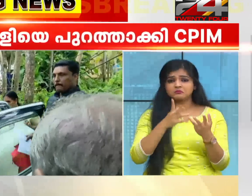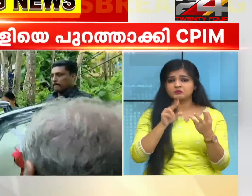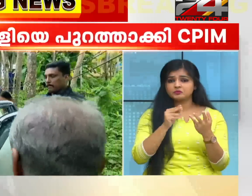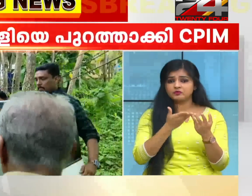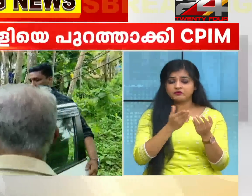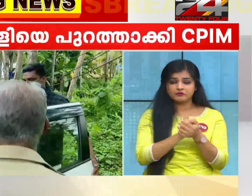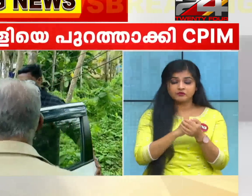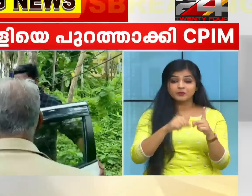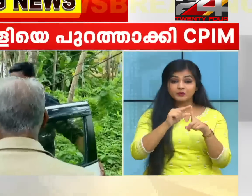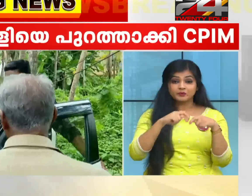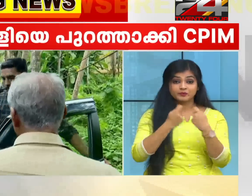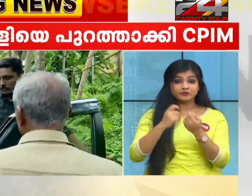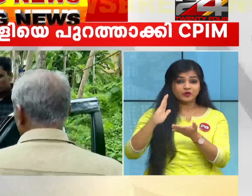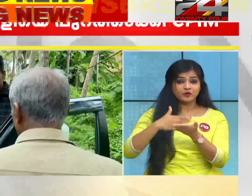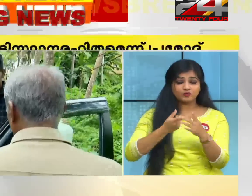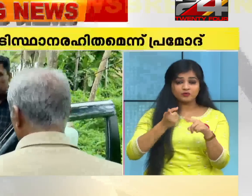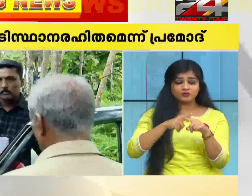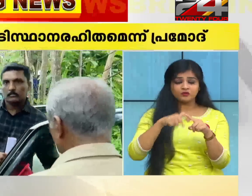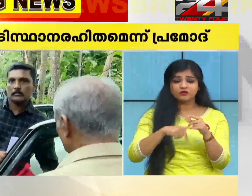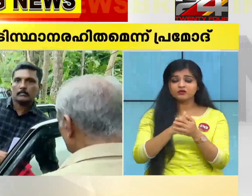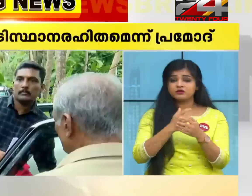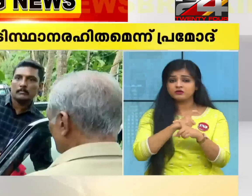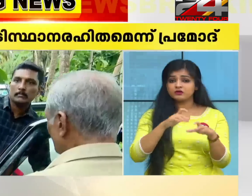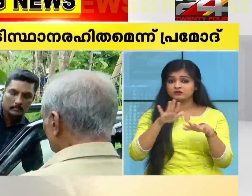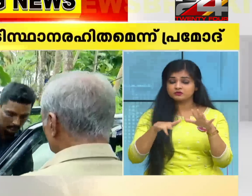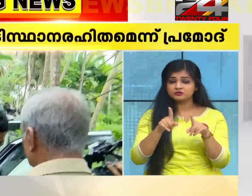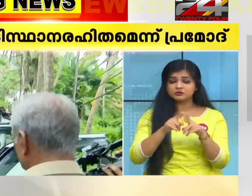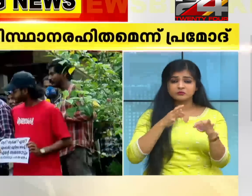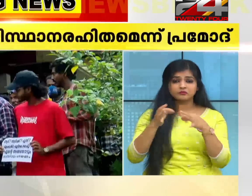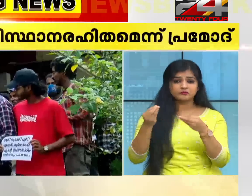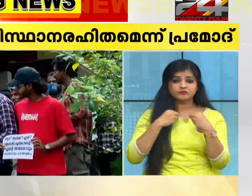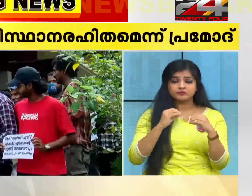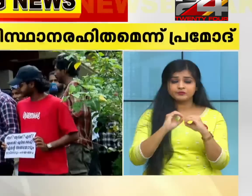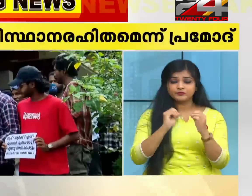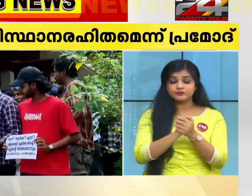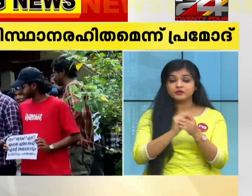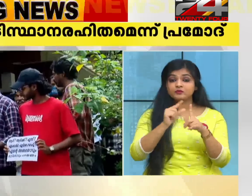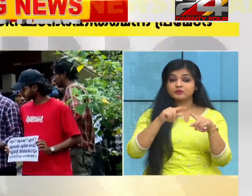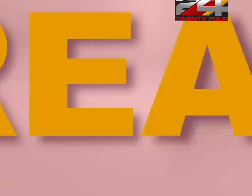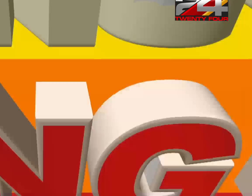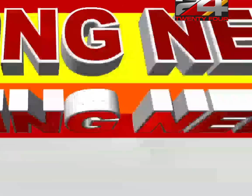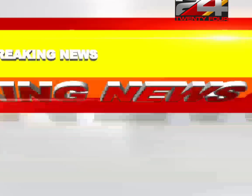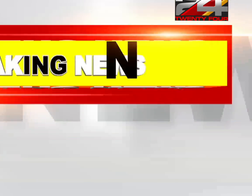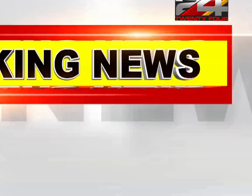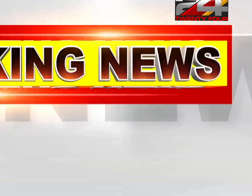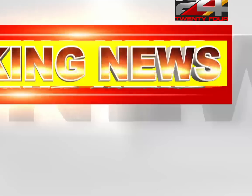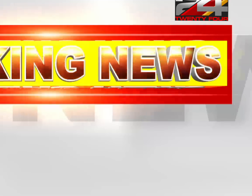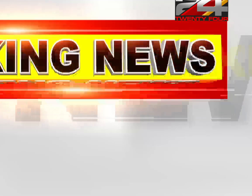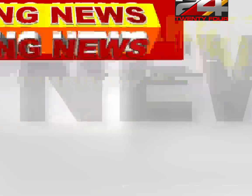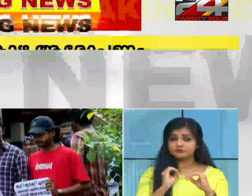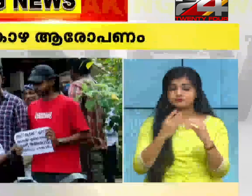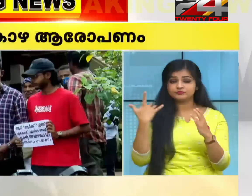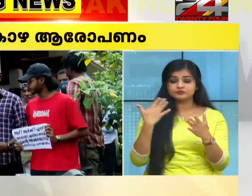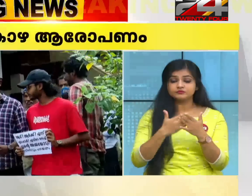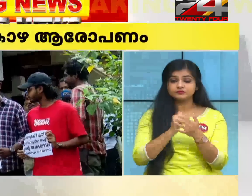പാർട്ടി നടപടിയെക്കുറിച്ച് തന്നോട് പറഞ്ഞിട്ടില്ല, തന്നോട് അക്കാര്യം ഏതെങ്കിലും ഒരു ഘടകത്തിൽ നിന്നൊരു അറിയിപ്പായി തനിക്ക് വന്നിട്ടില്ല. അതിനാൽ തന്നെ